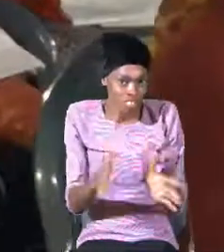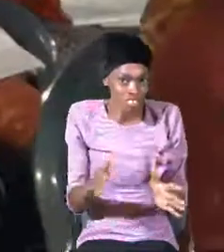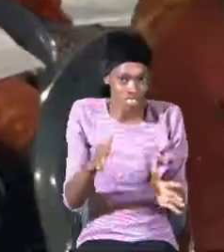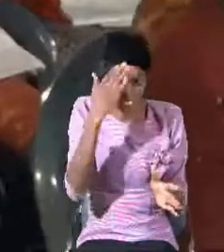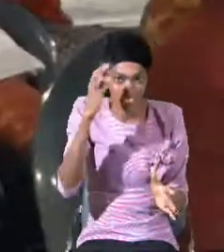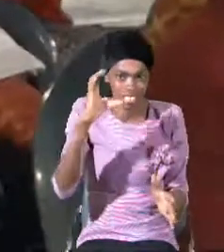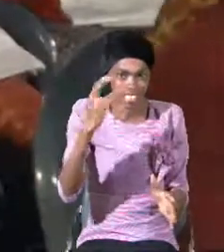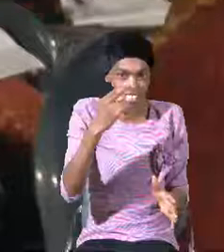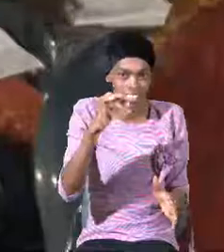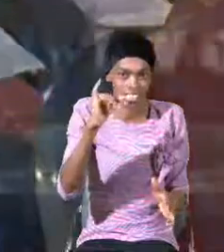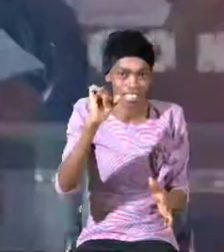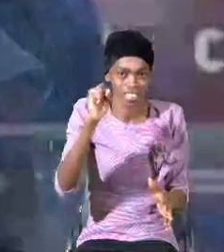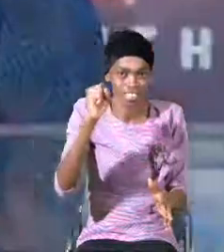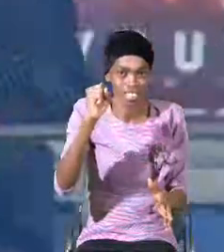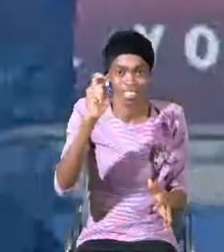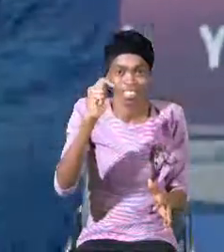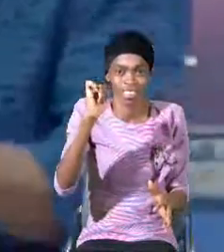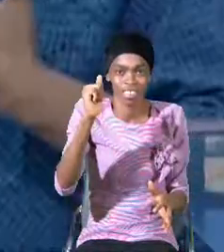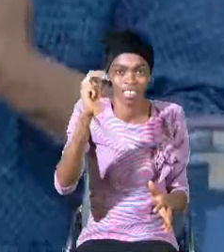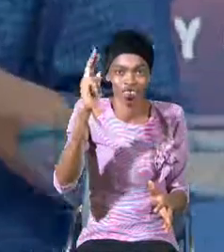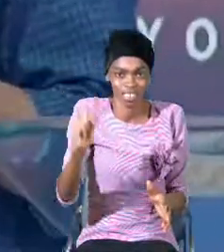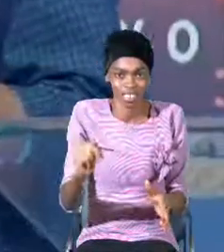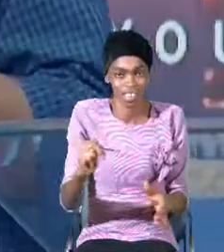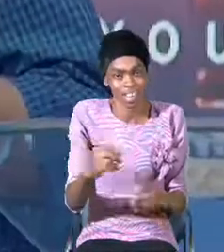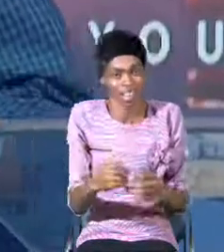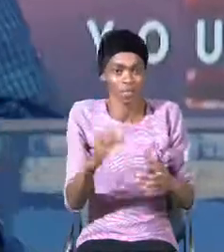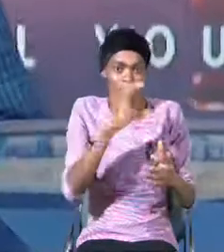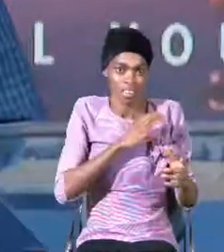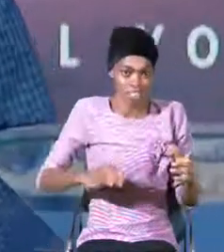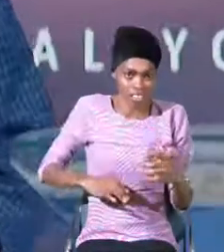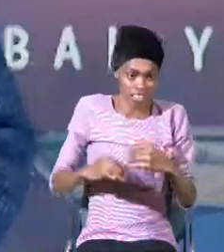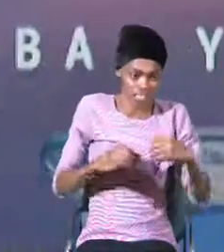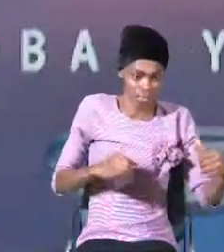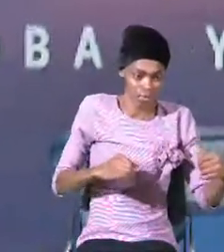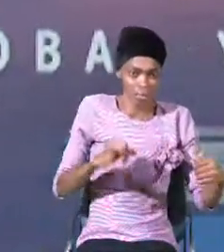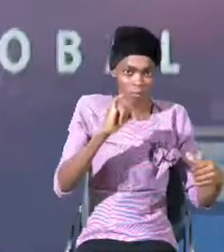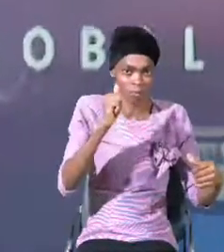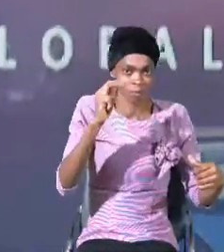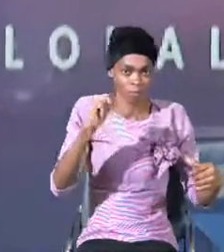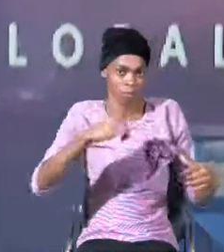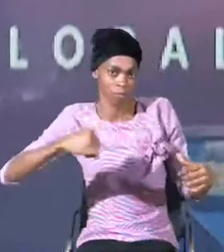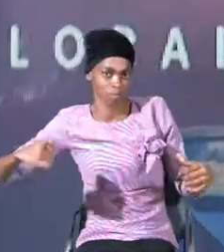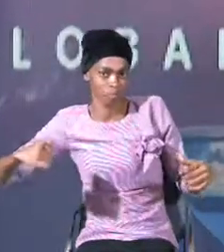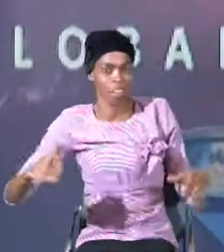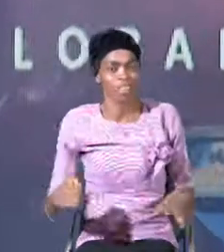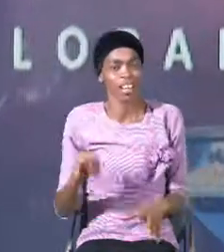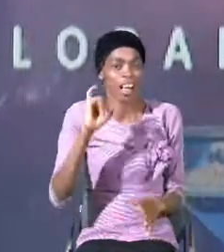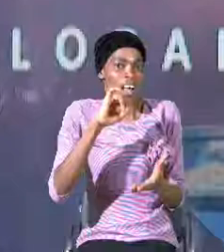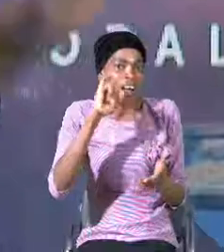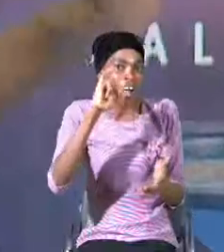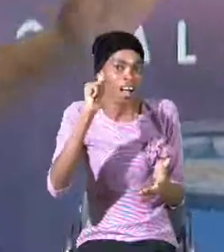Vous voyez Christ? Il doit être votre rédempteur. Tu dis non. Tu te rétractes. Je ne suis